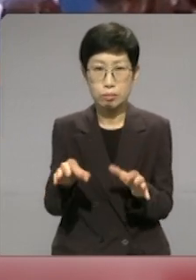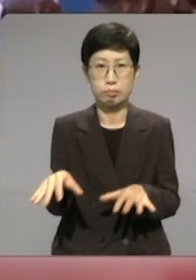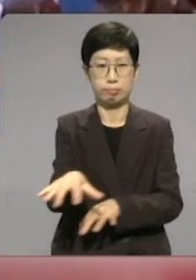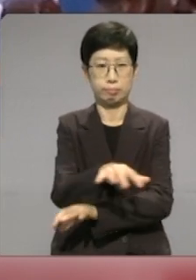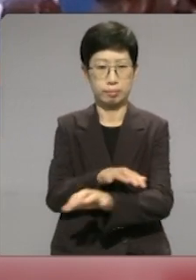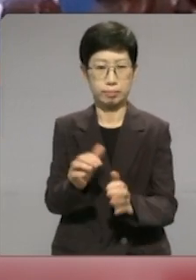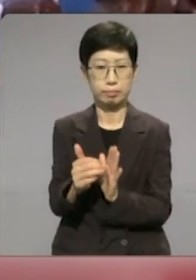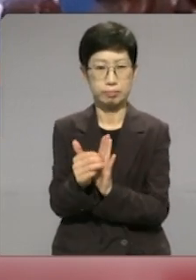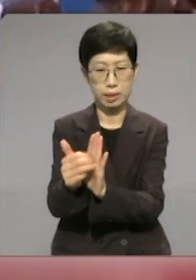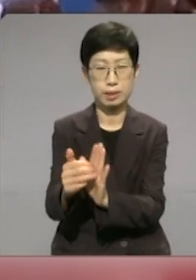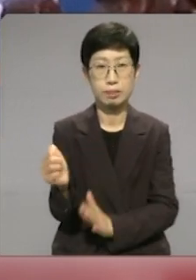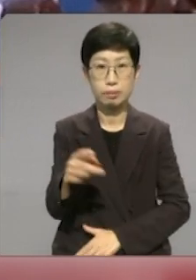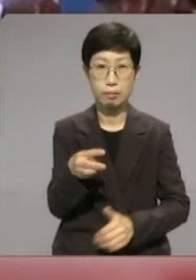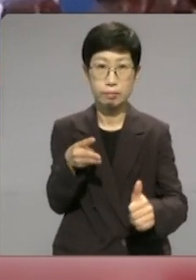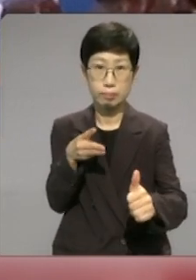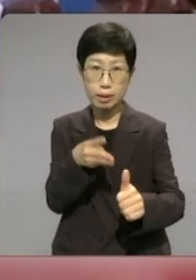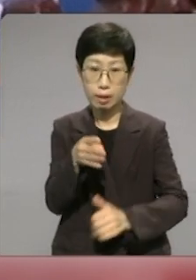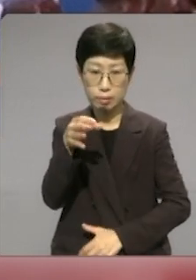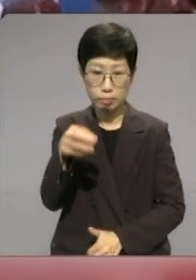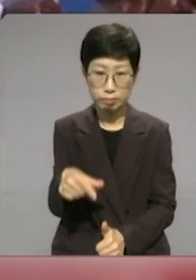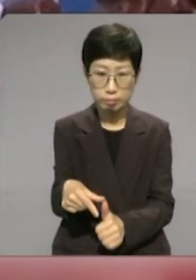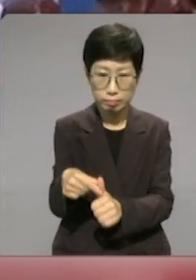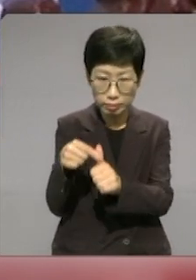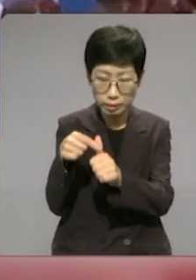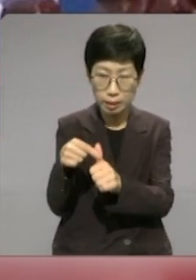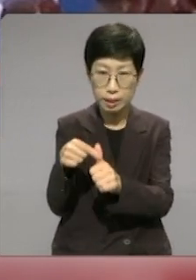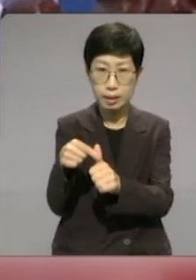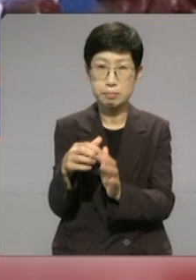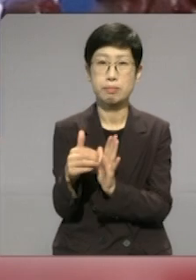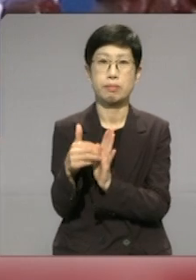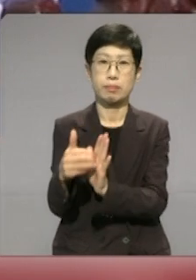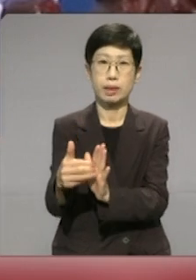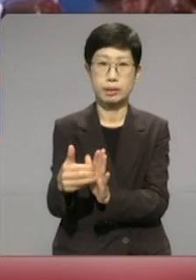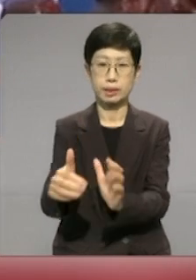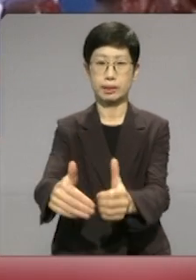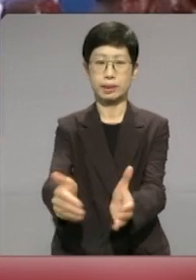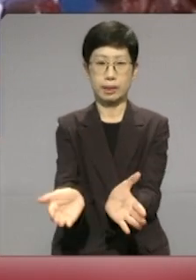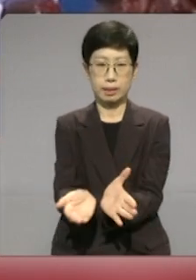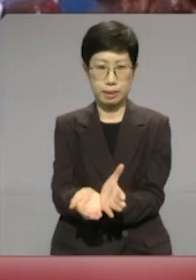aset yang telah dibuat oleh pihak AMLA